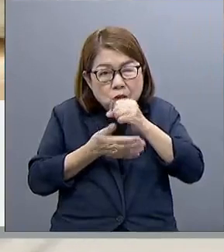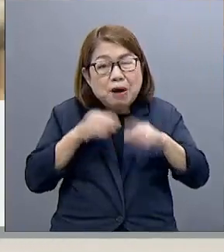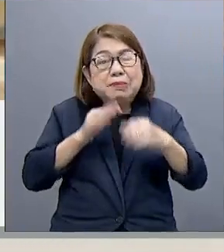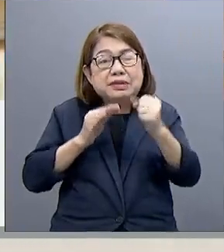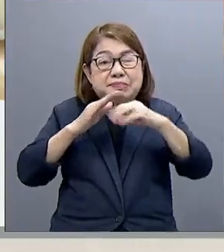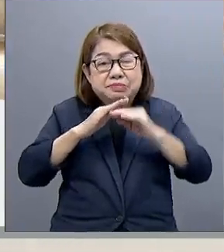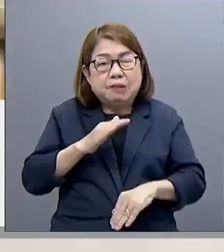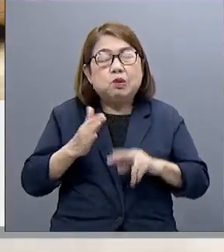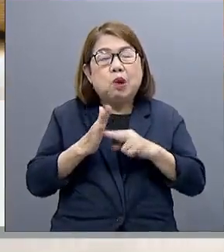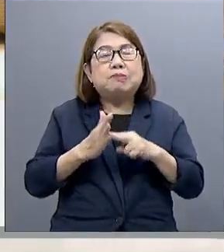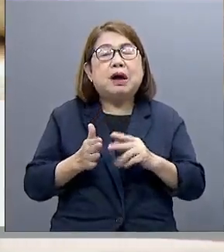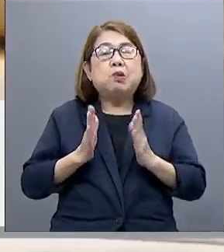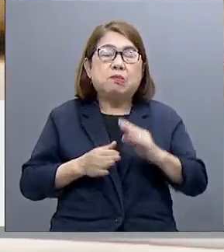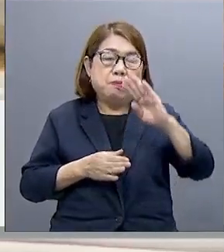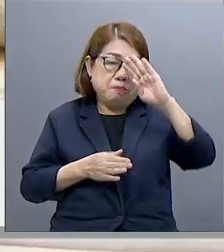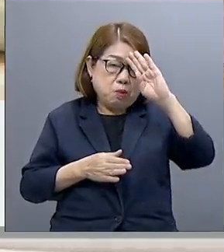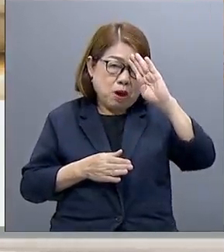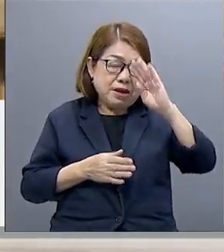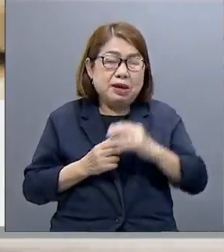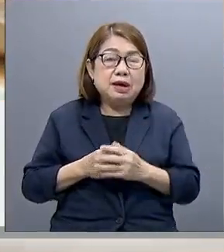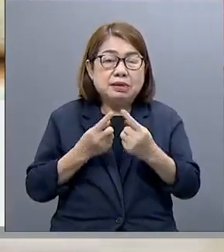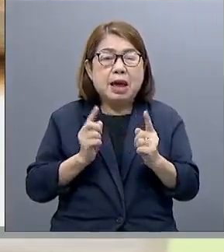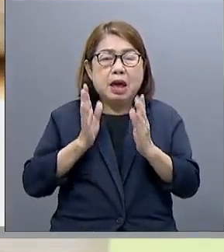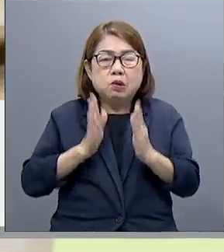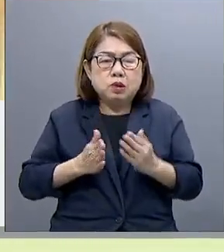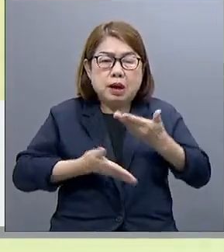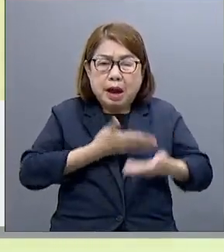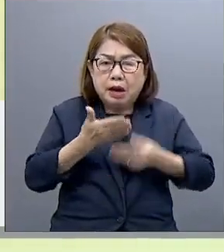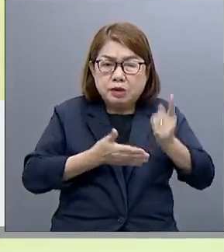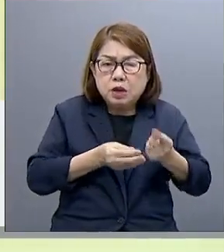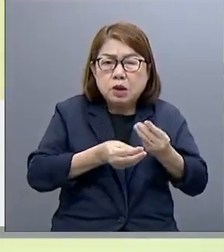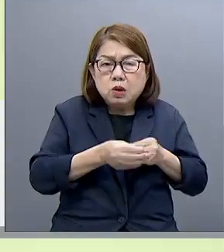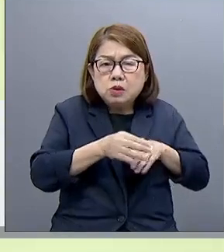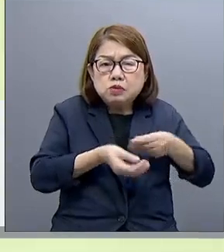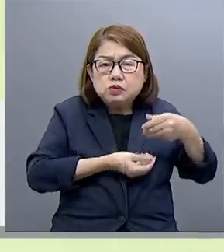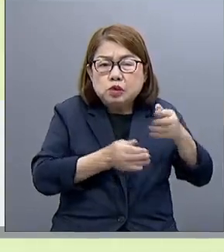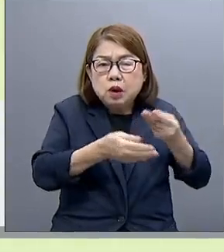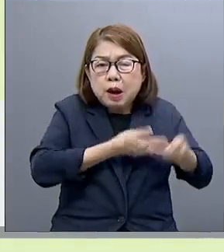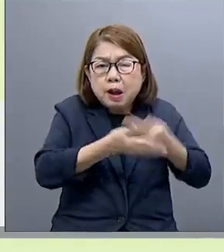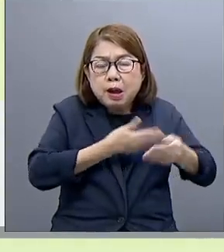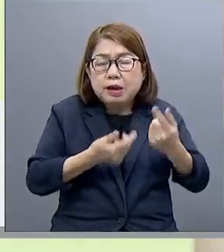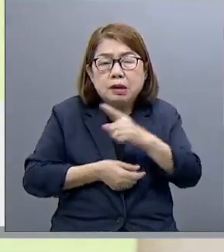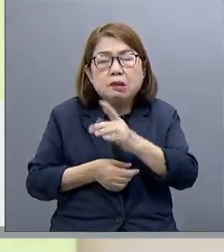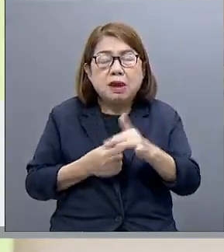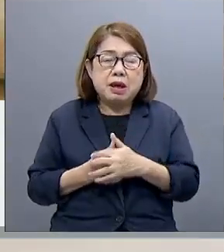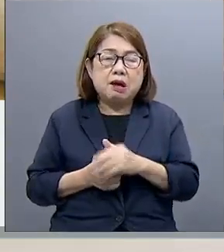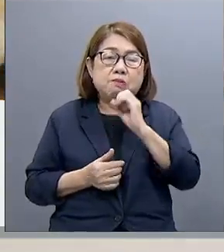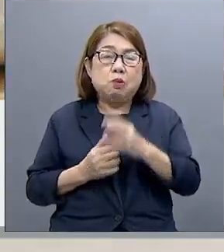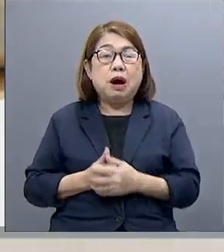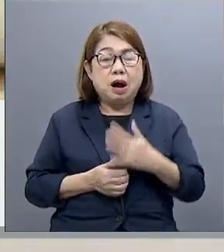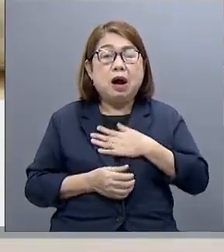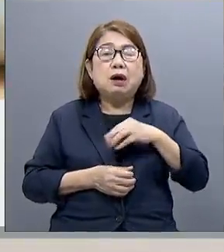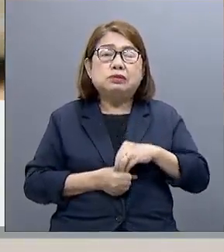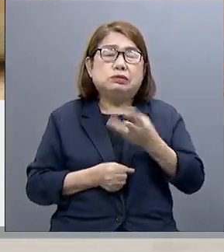สำหรับพฤติกรรมที่จะแยกว่าใครเป็นผู้ค้าแล้วอาจจะมาใช้ช่องโหว่ในการอ้างว่าก็ครอบ